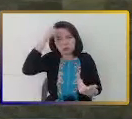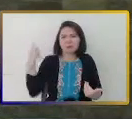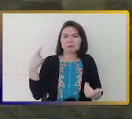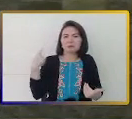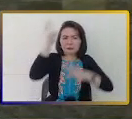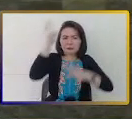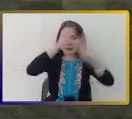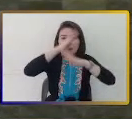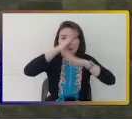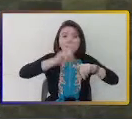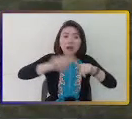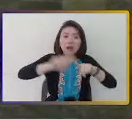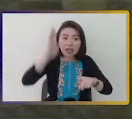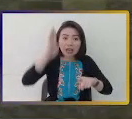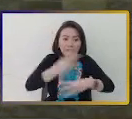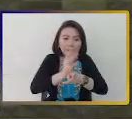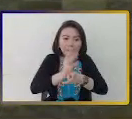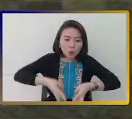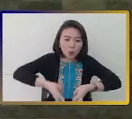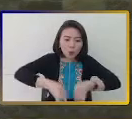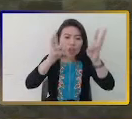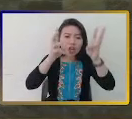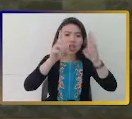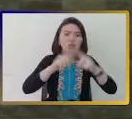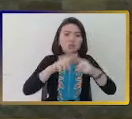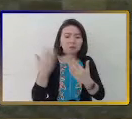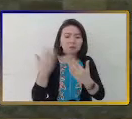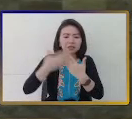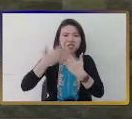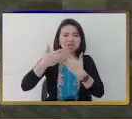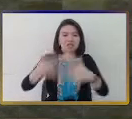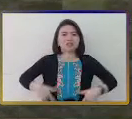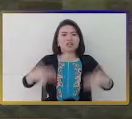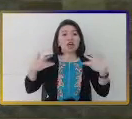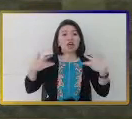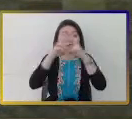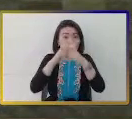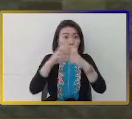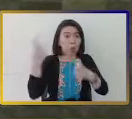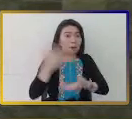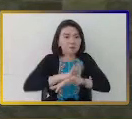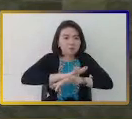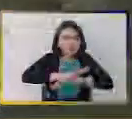Amen. Amen. Amen.